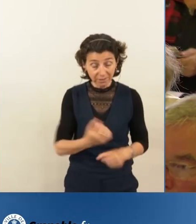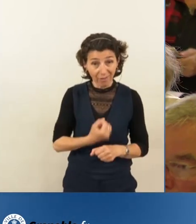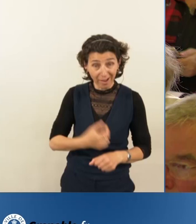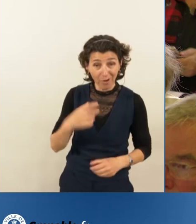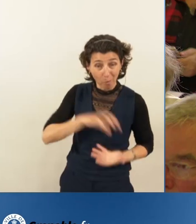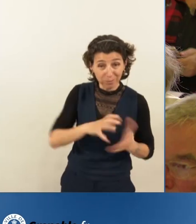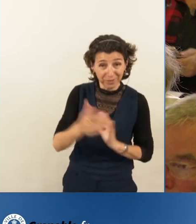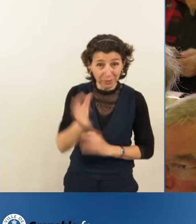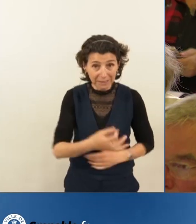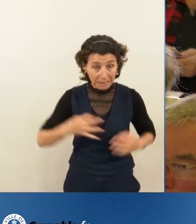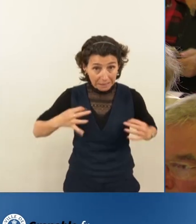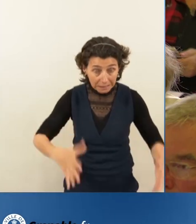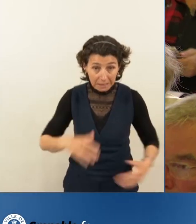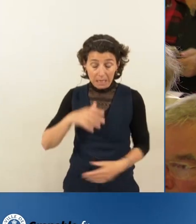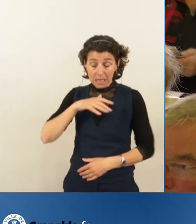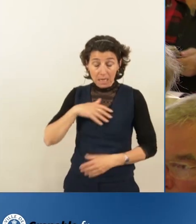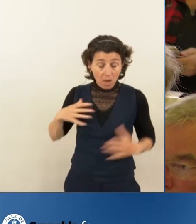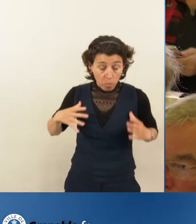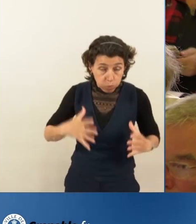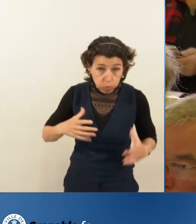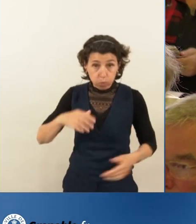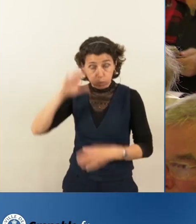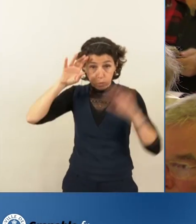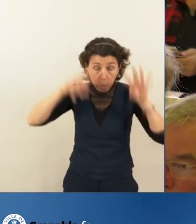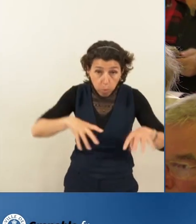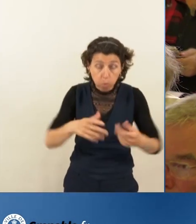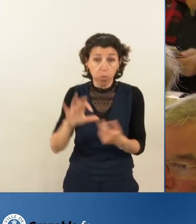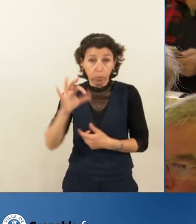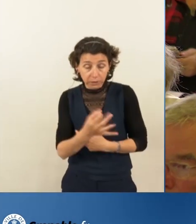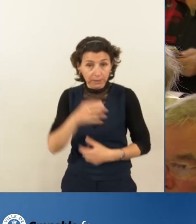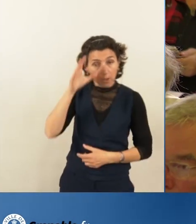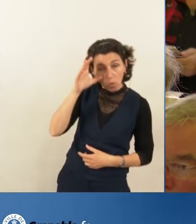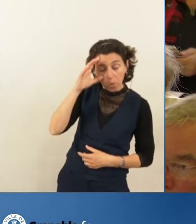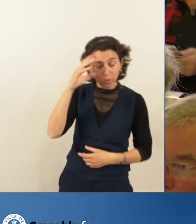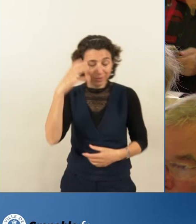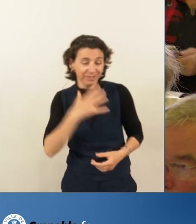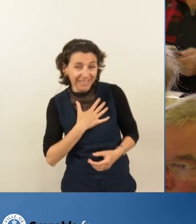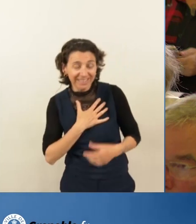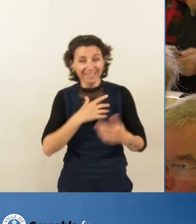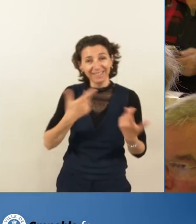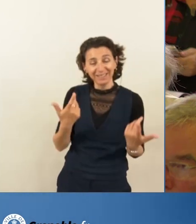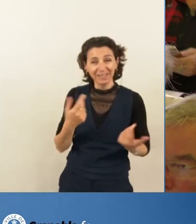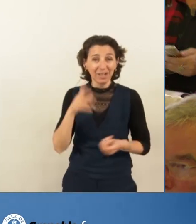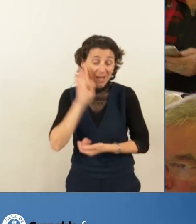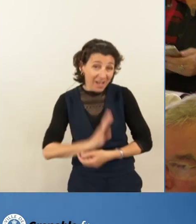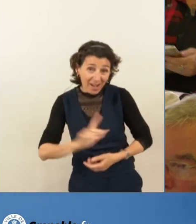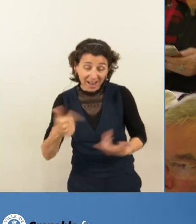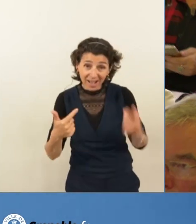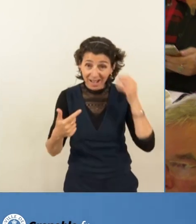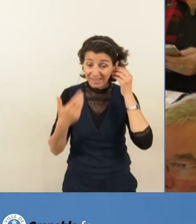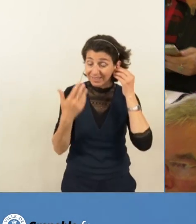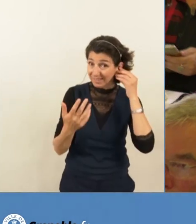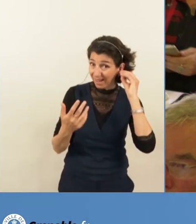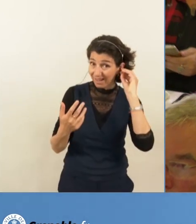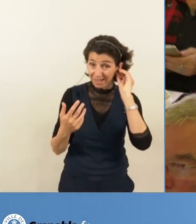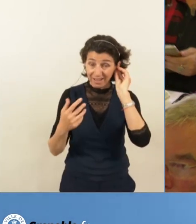de l'engagement de l'écoute de l'empathie de la bienveillance de la présence c'est au fond cela l'art humaniste plus il y a